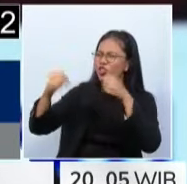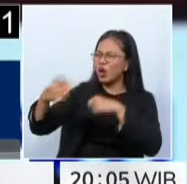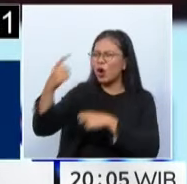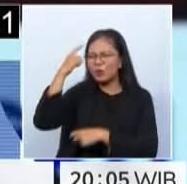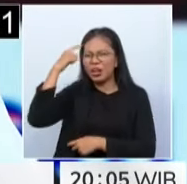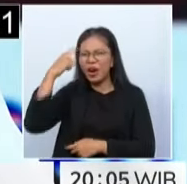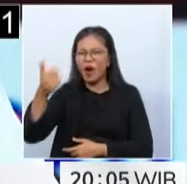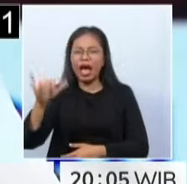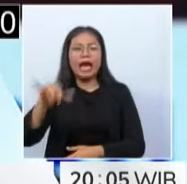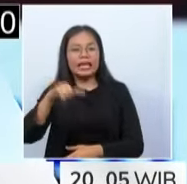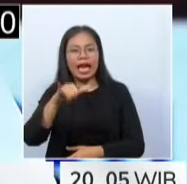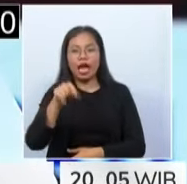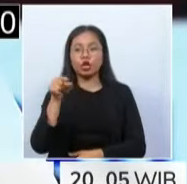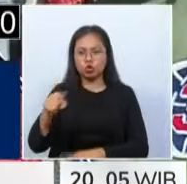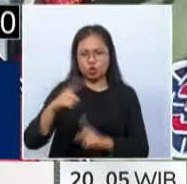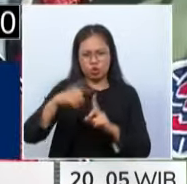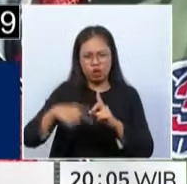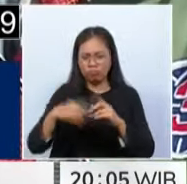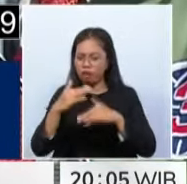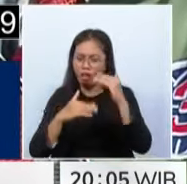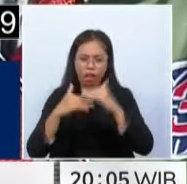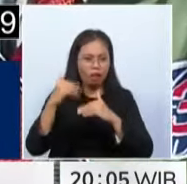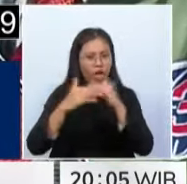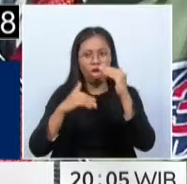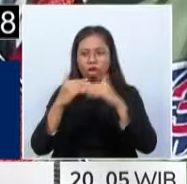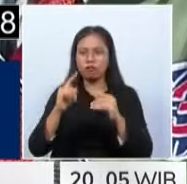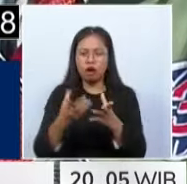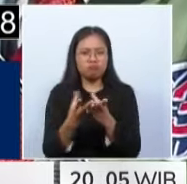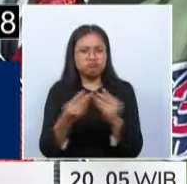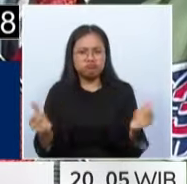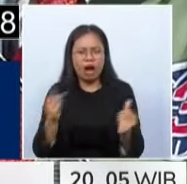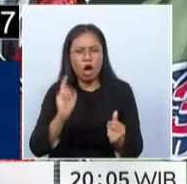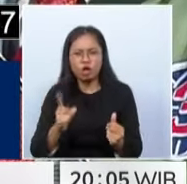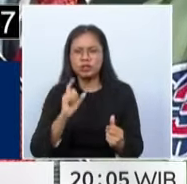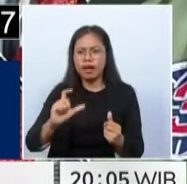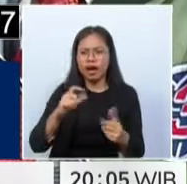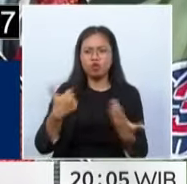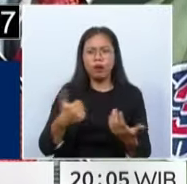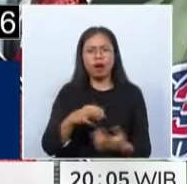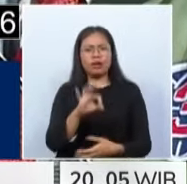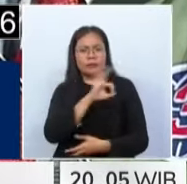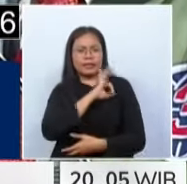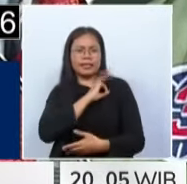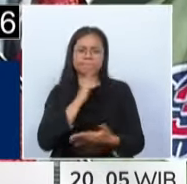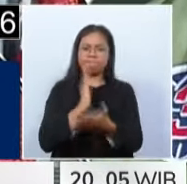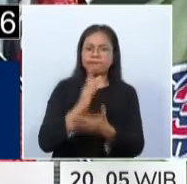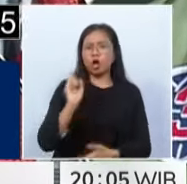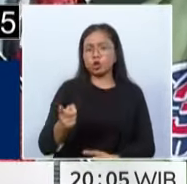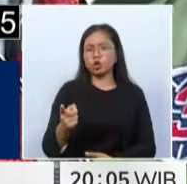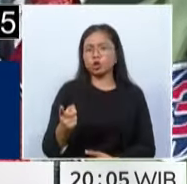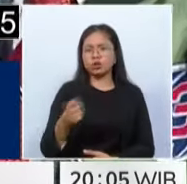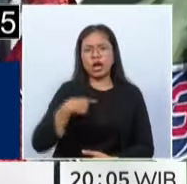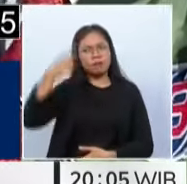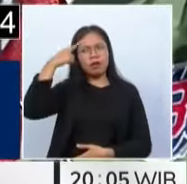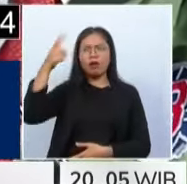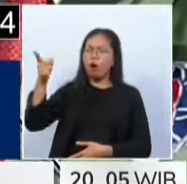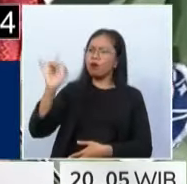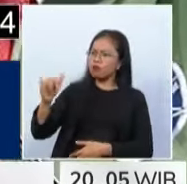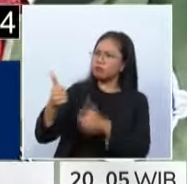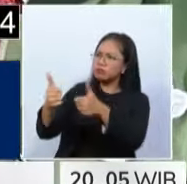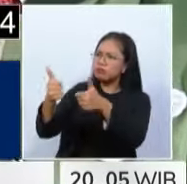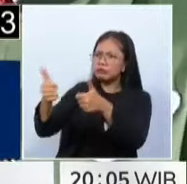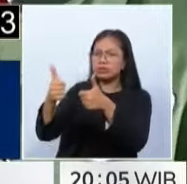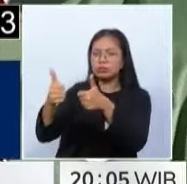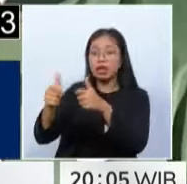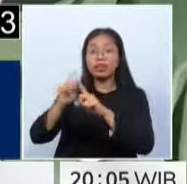banyakend Ind harus diselesaikan oleh pimpinan tertinggi dan itu saya kira bisa ya Ee